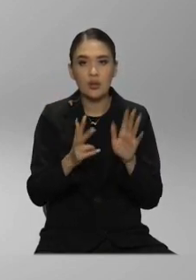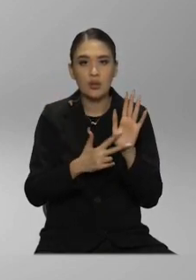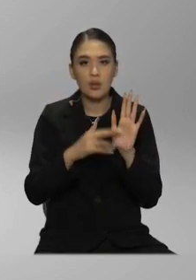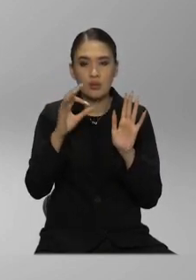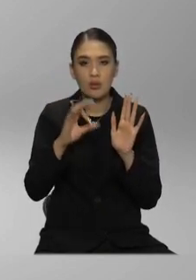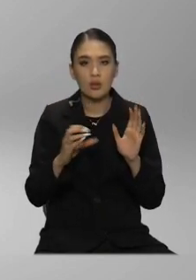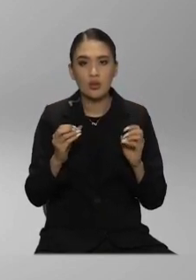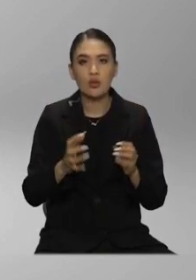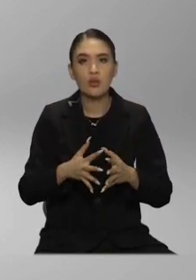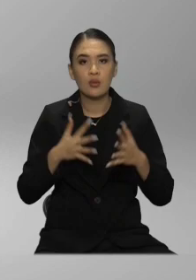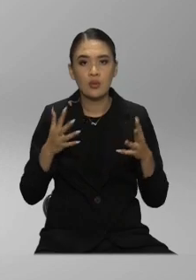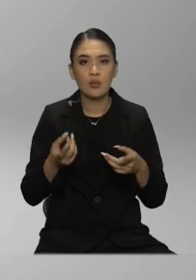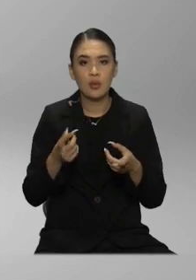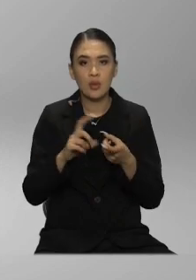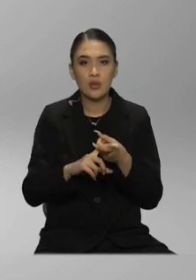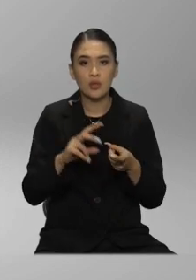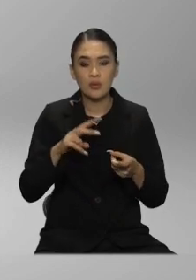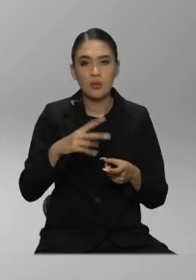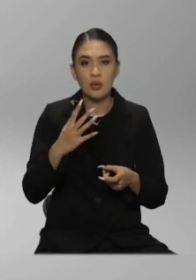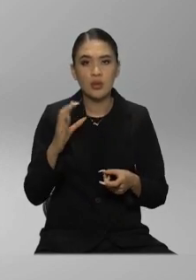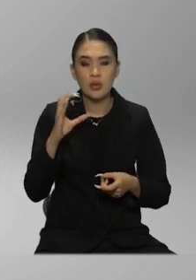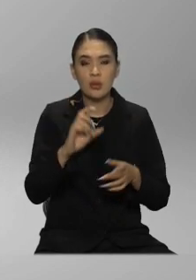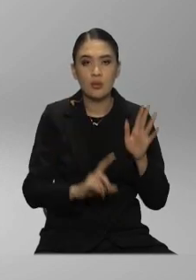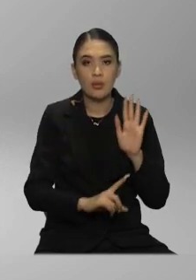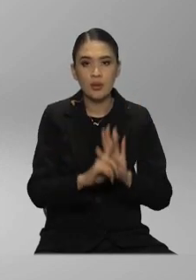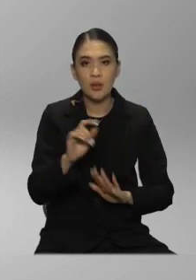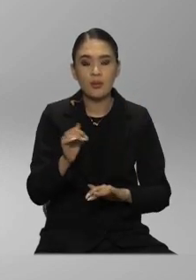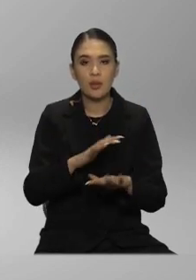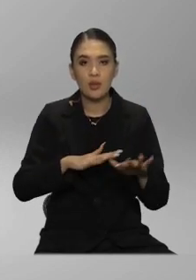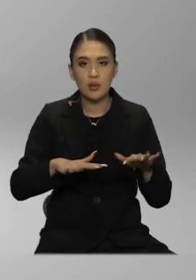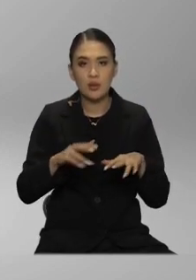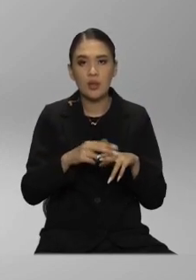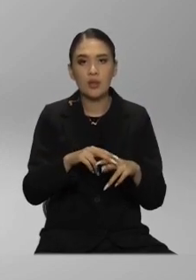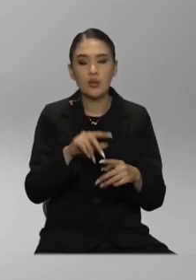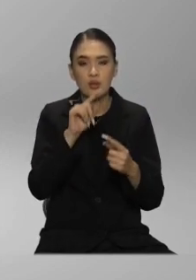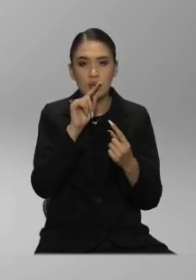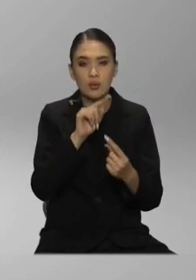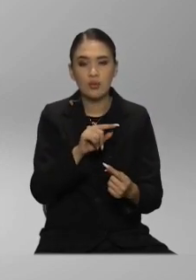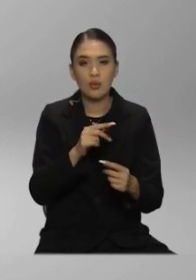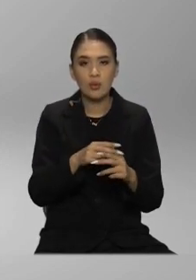өскен. Осыған байланысты 25 қыркүйектен бастап елде халықты тұмауға қарсы екпе